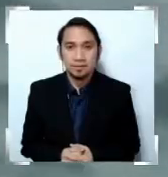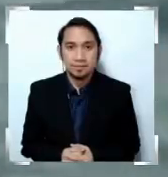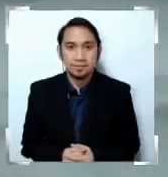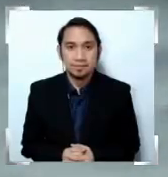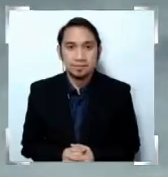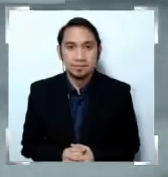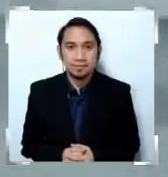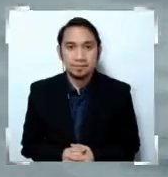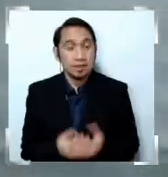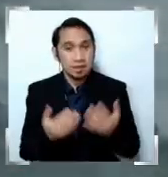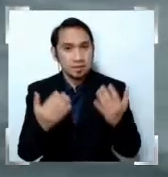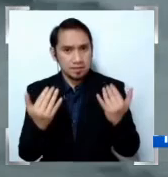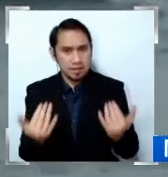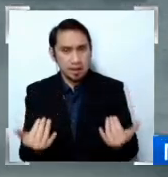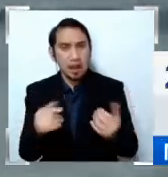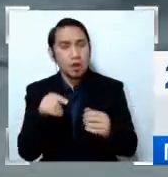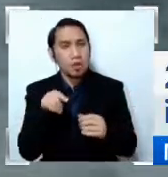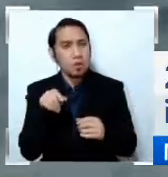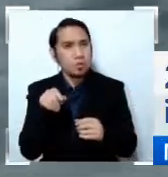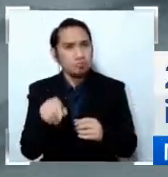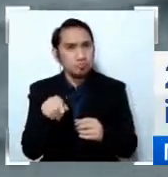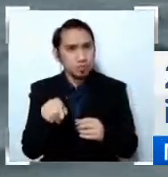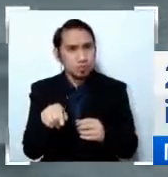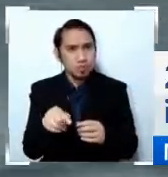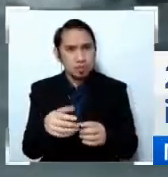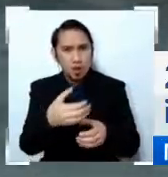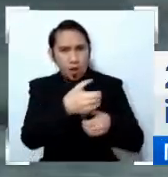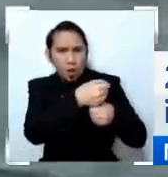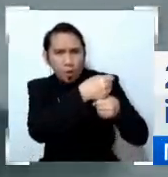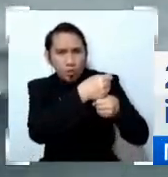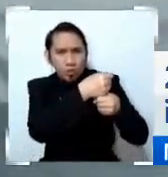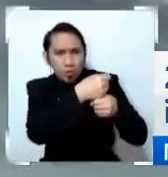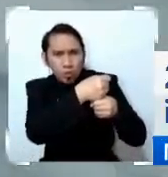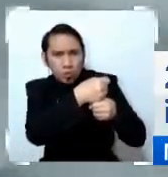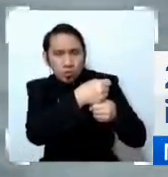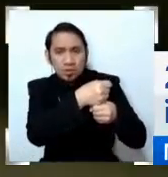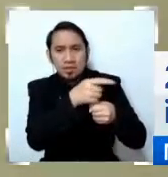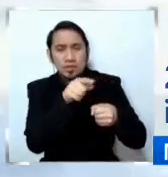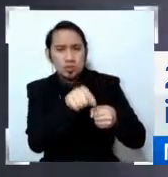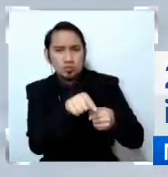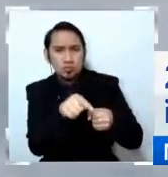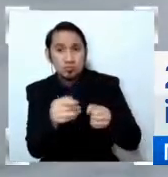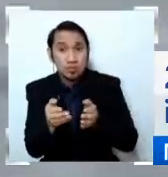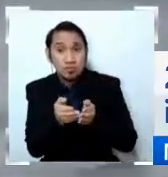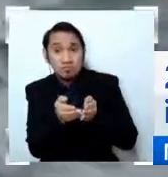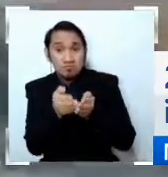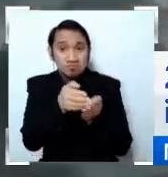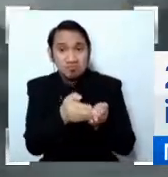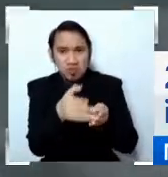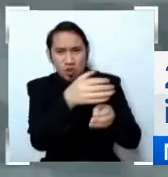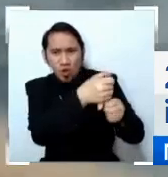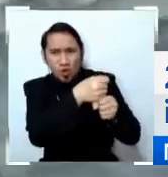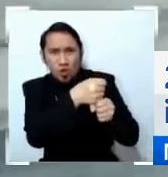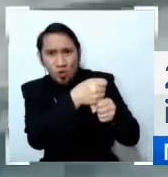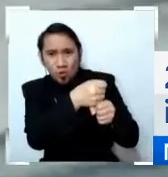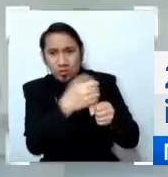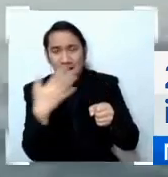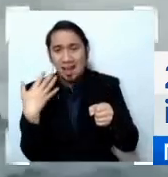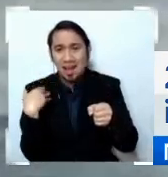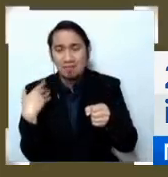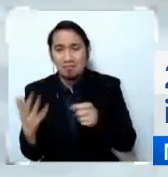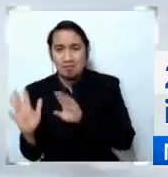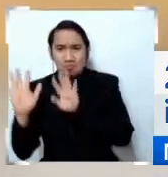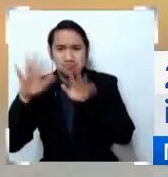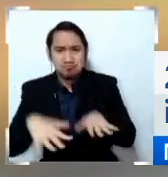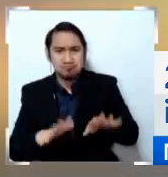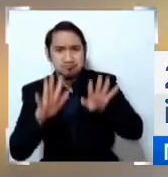Higan, pilit na kumakapit sa kanyang lumulubog ng bangka ang isang mangisda habang binabayo ng alon sa maasim Sarangani.